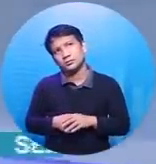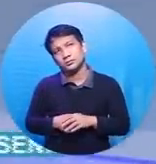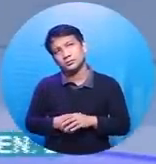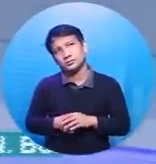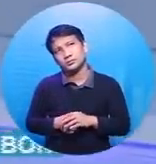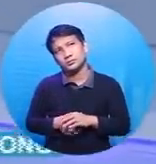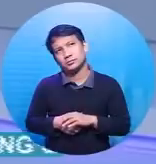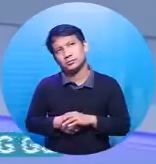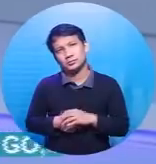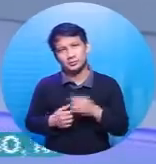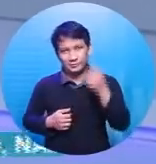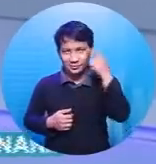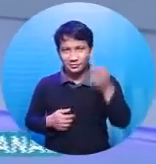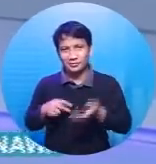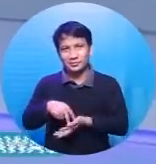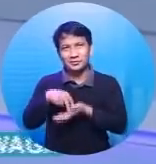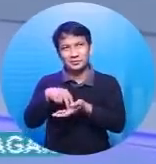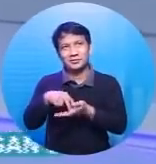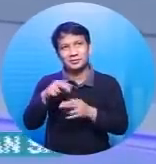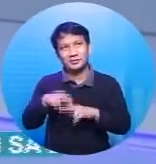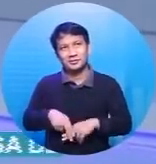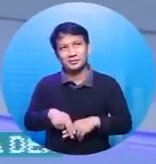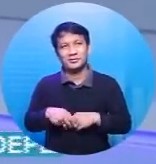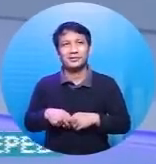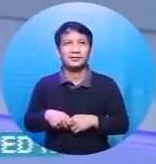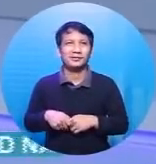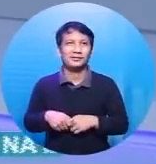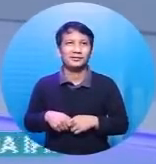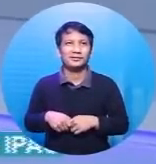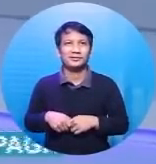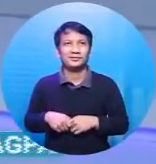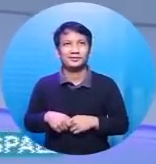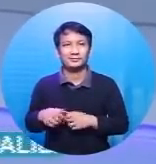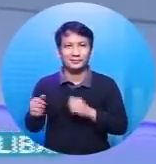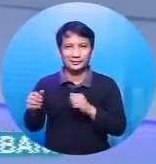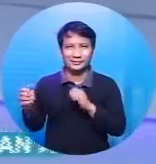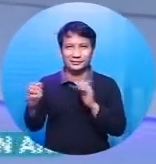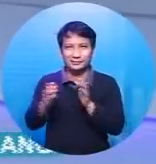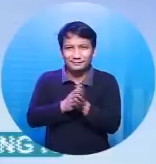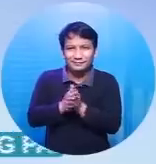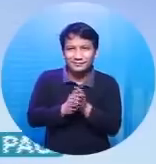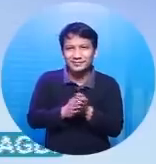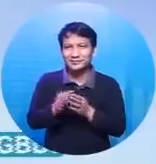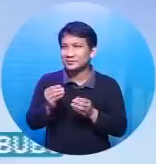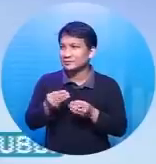Okay, akala ko tatayo ako eh. Okay, sige. Excited kasi ako mamigay dito eh.